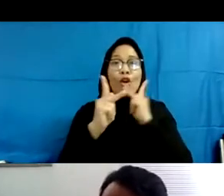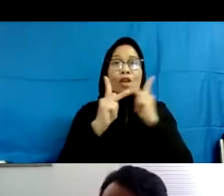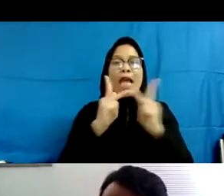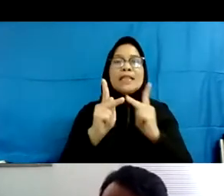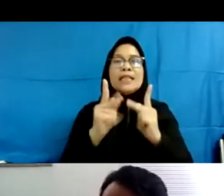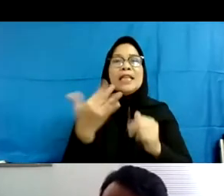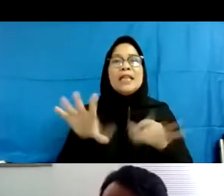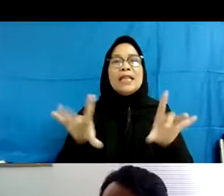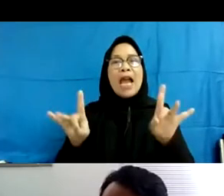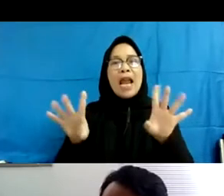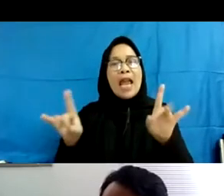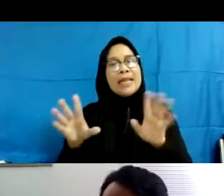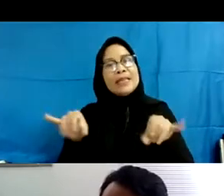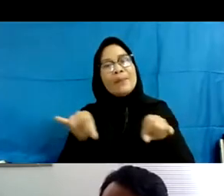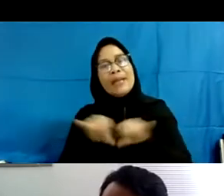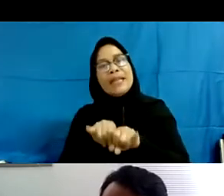seperti